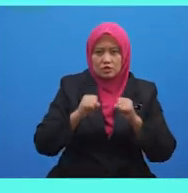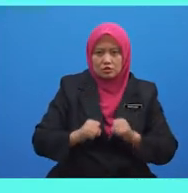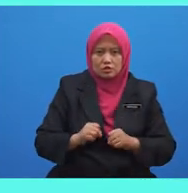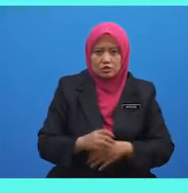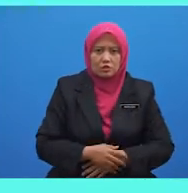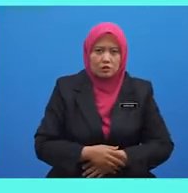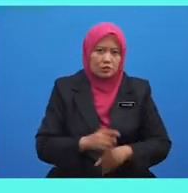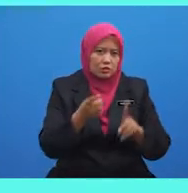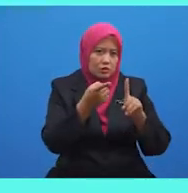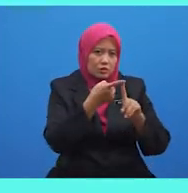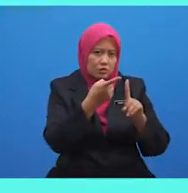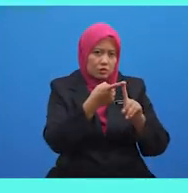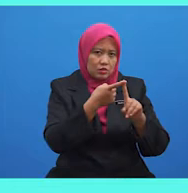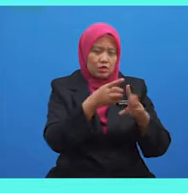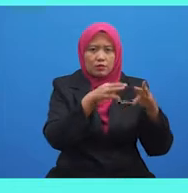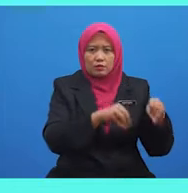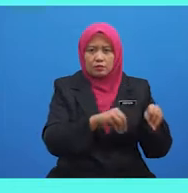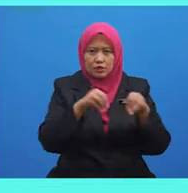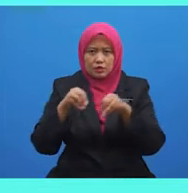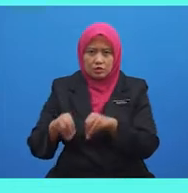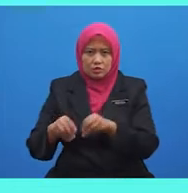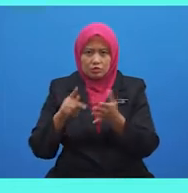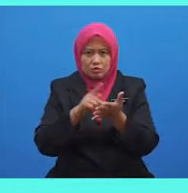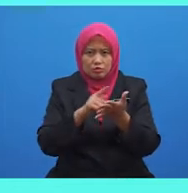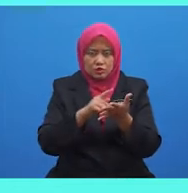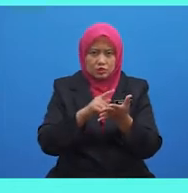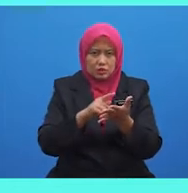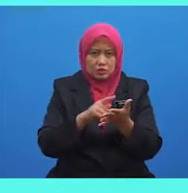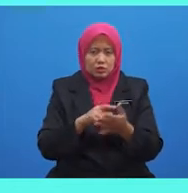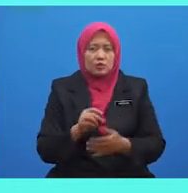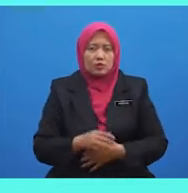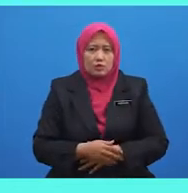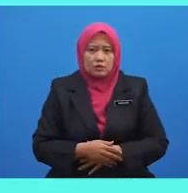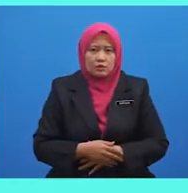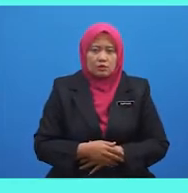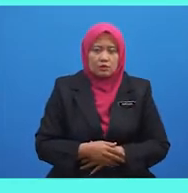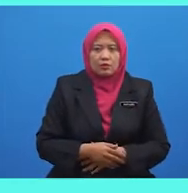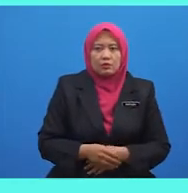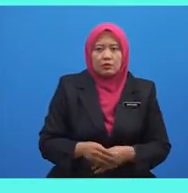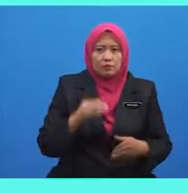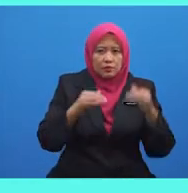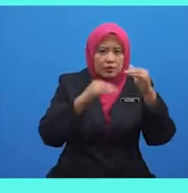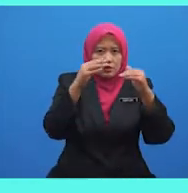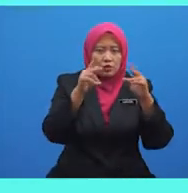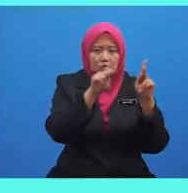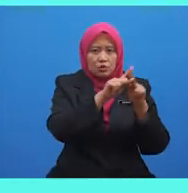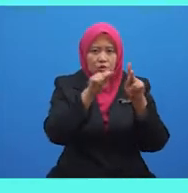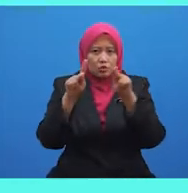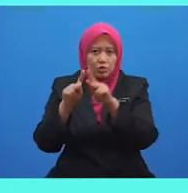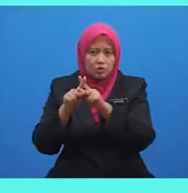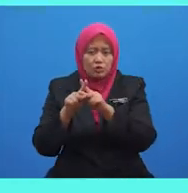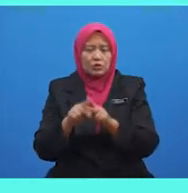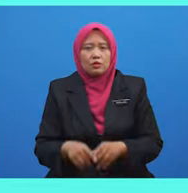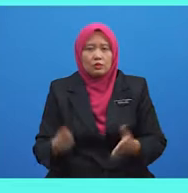termasuklah memindahkan pusat pemerintahan, membina kota pertahanan serta menjalinkan